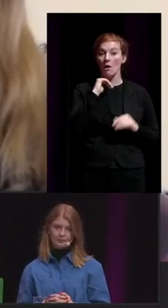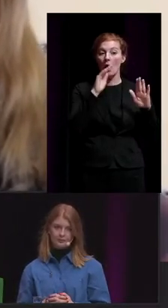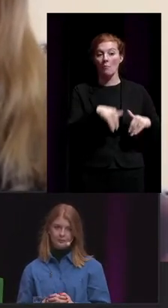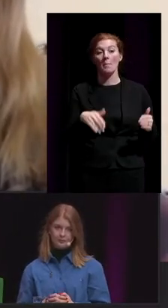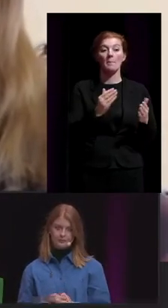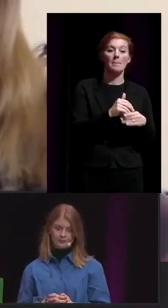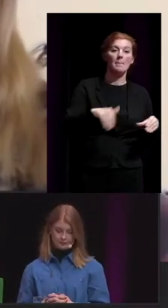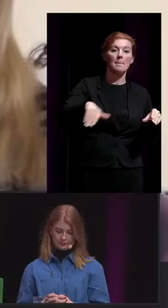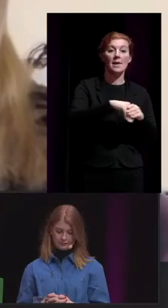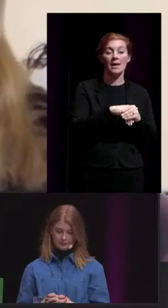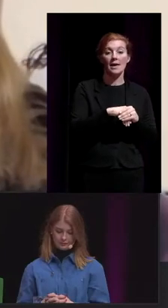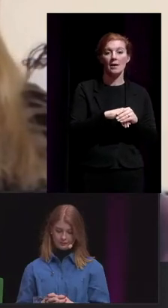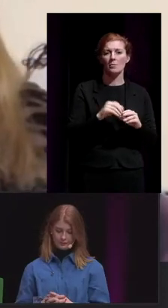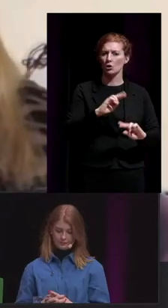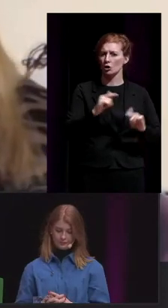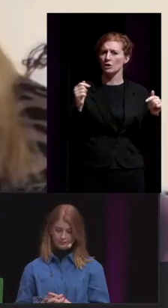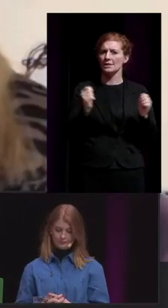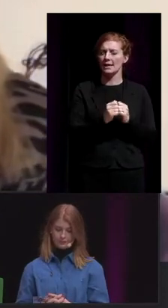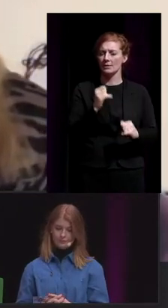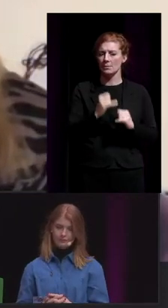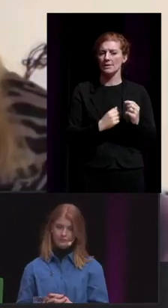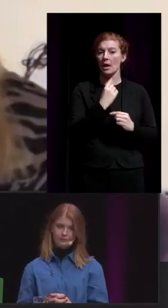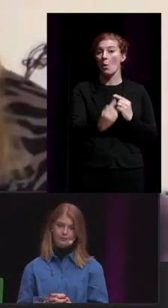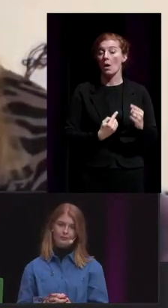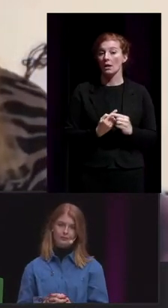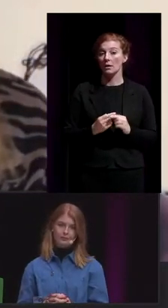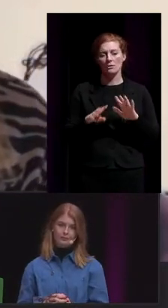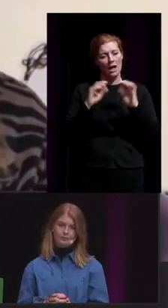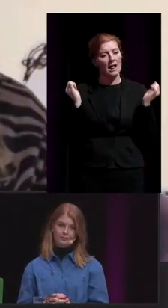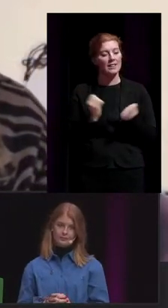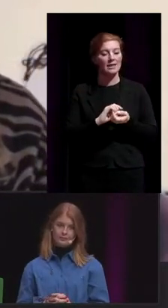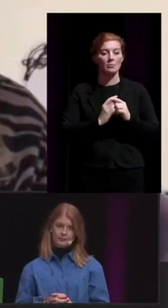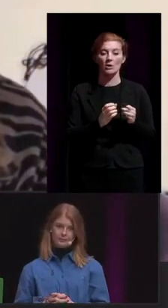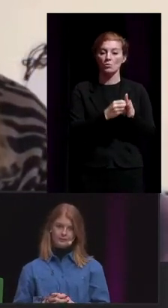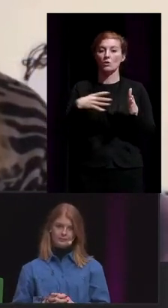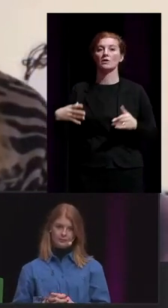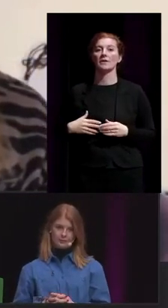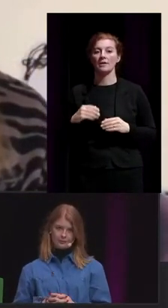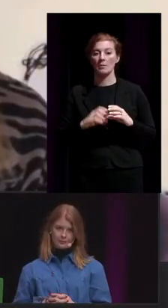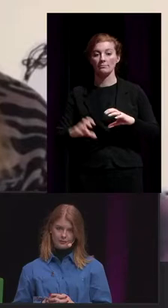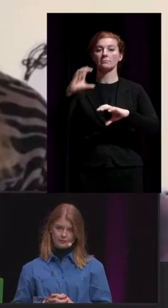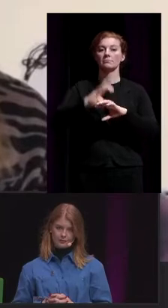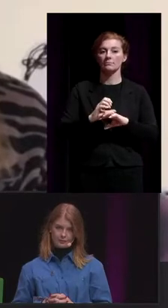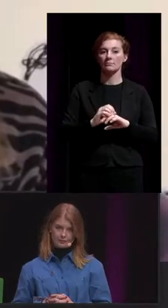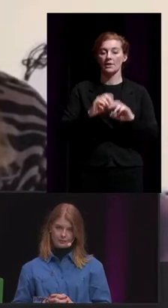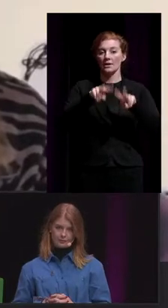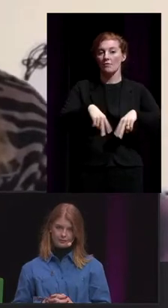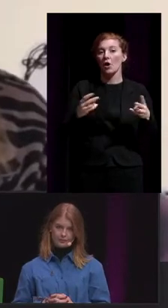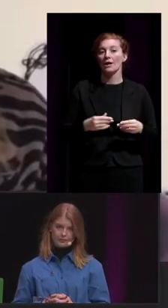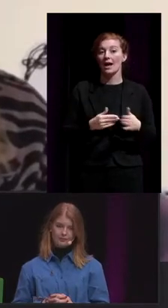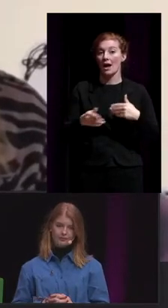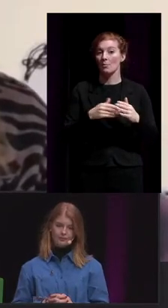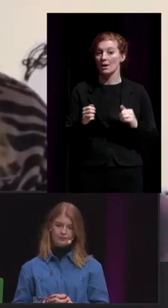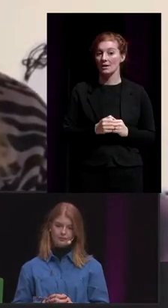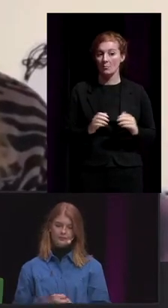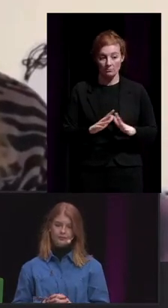åren. Allting blir konsekvenser av att man bygger på det ordinarie arbetet, så att det liksom, man skalar upp, helt